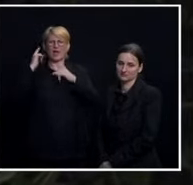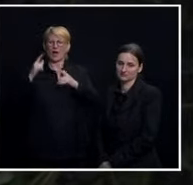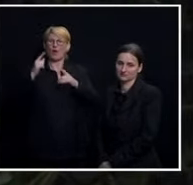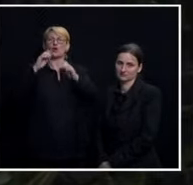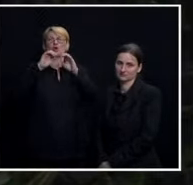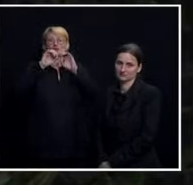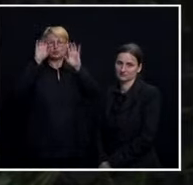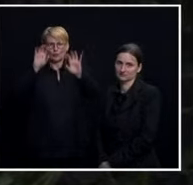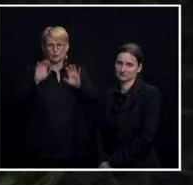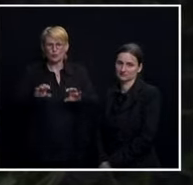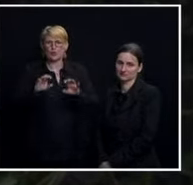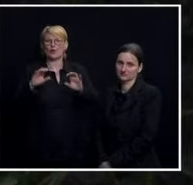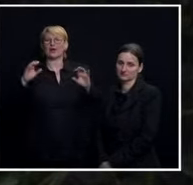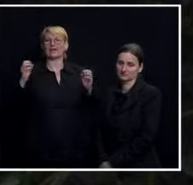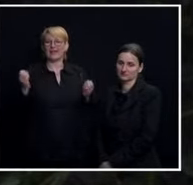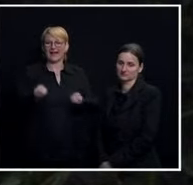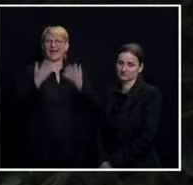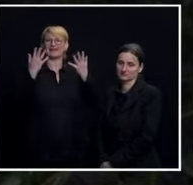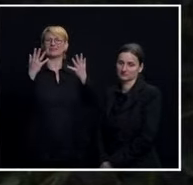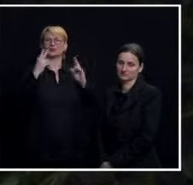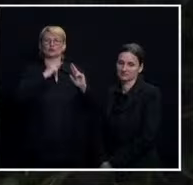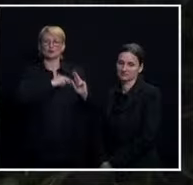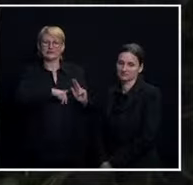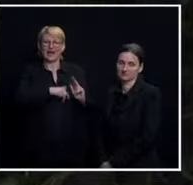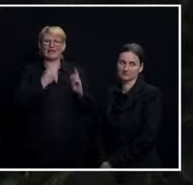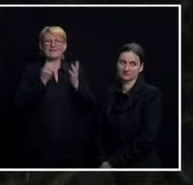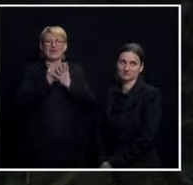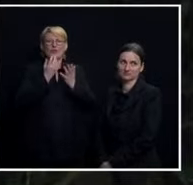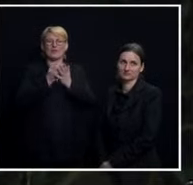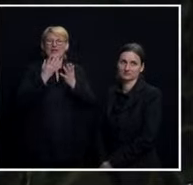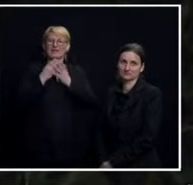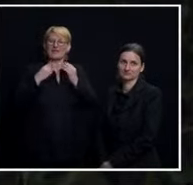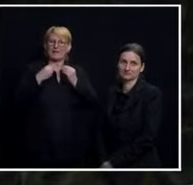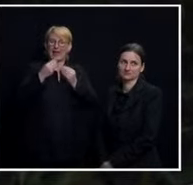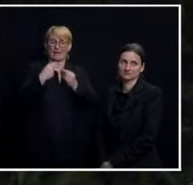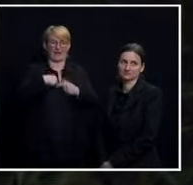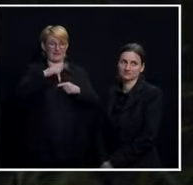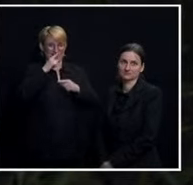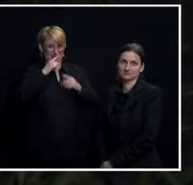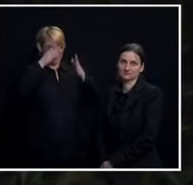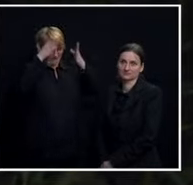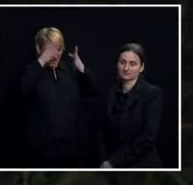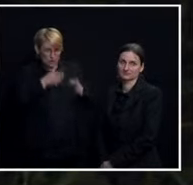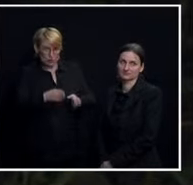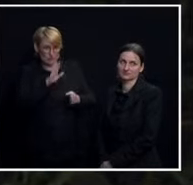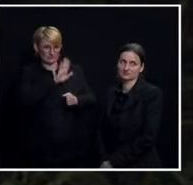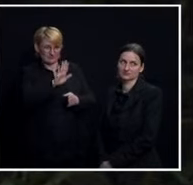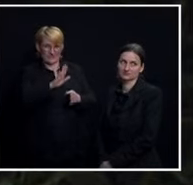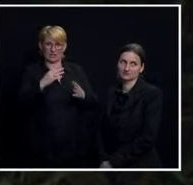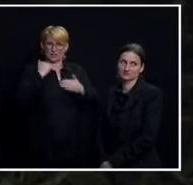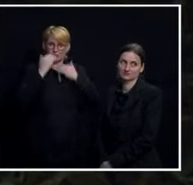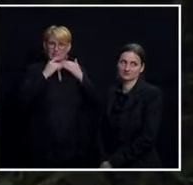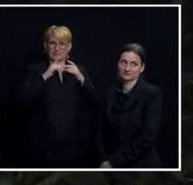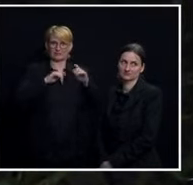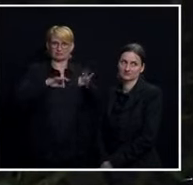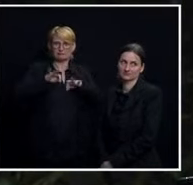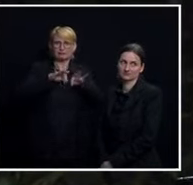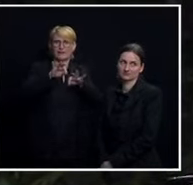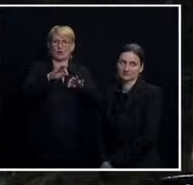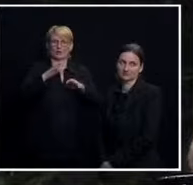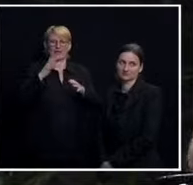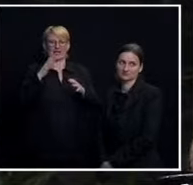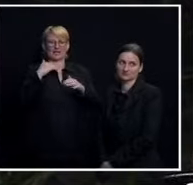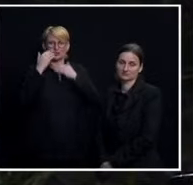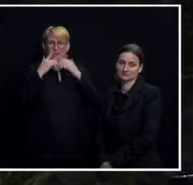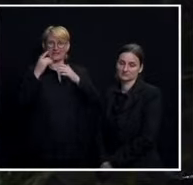durch soziale Phänomene vermittelt, aber wenn wir uns den Menschen, die Geschichte gestaltet haben und die Geschichte erlitten